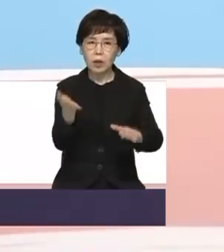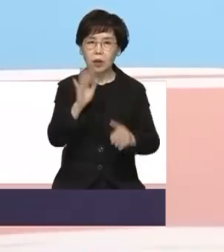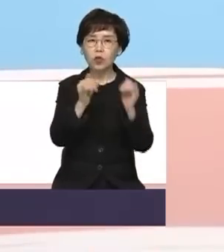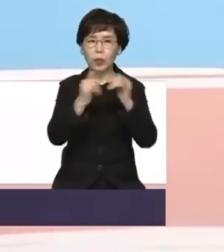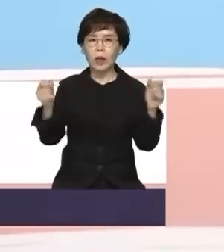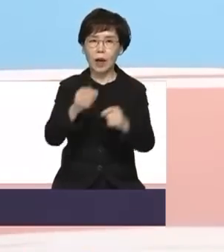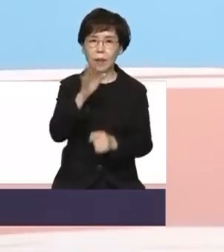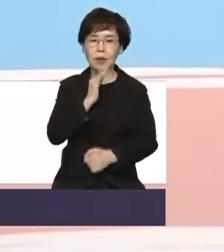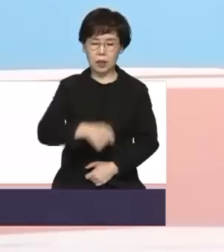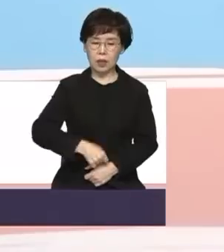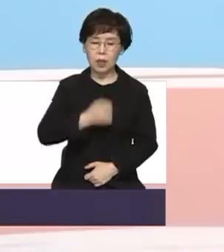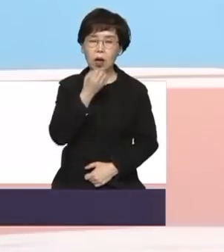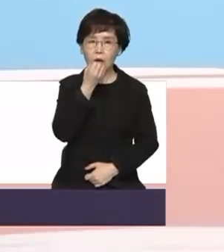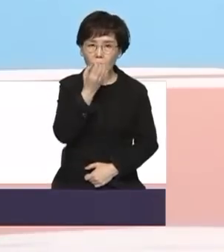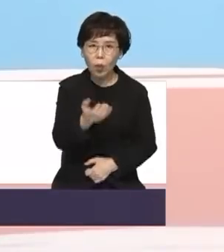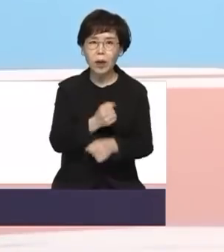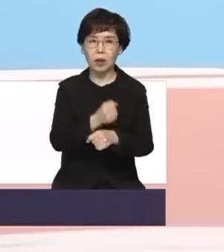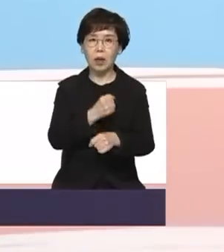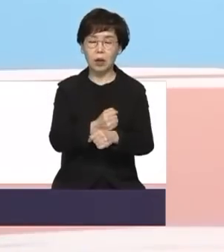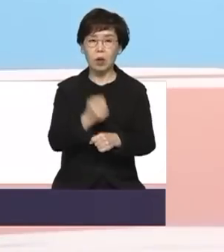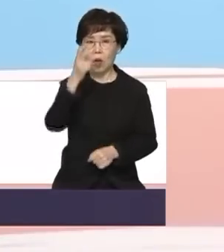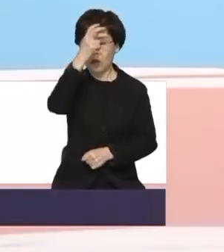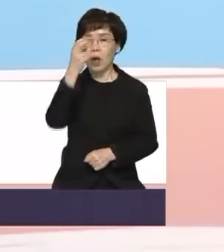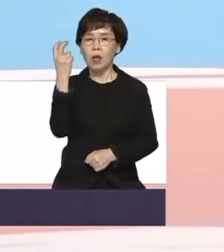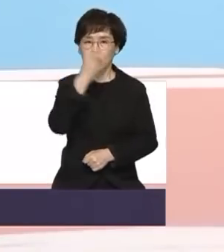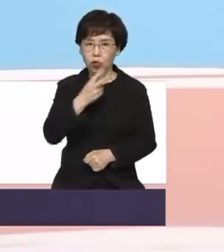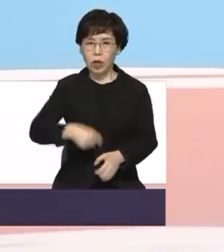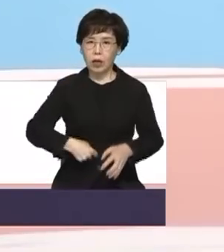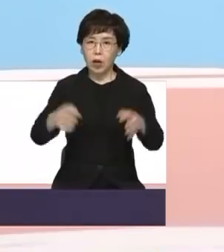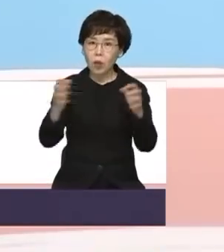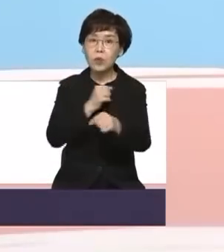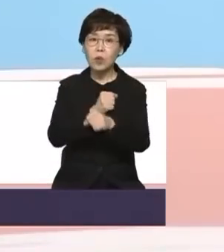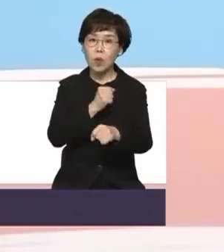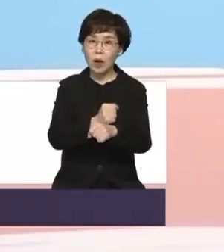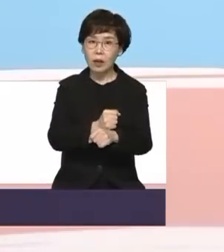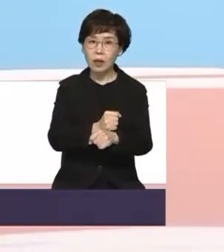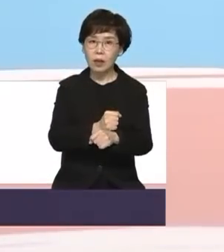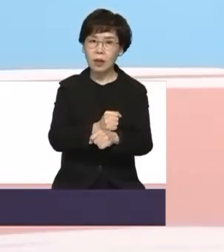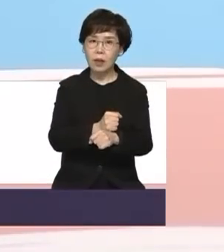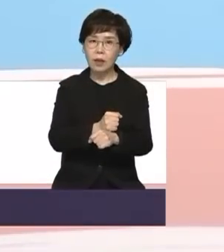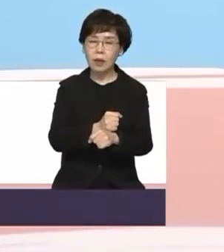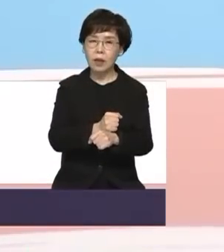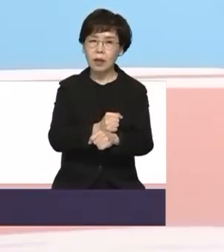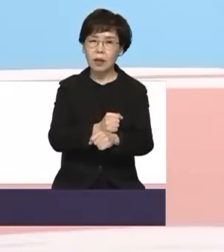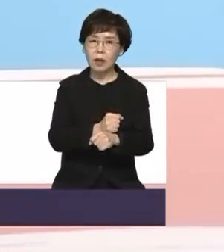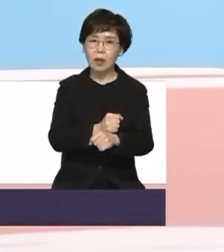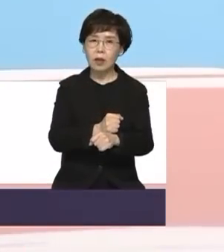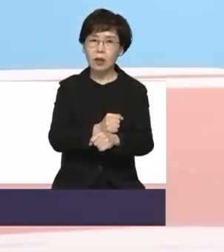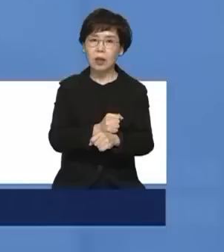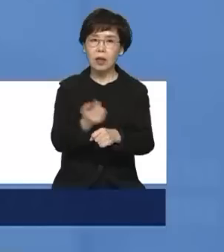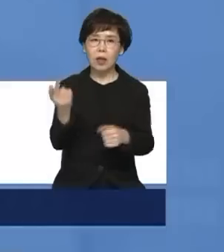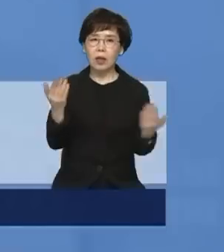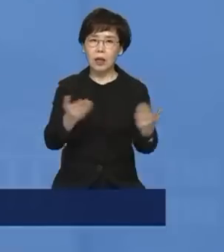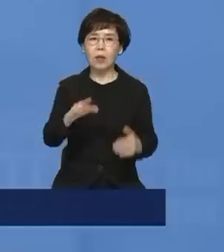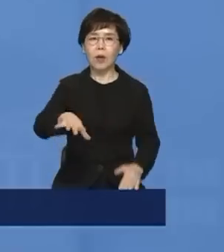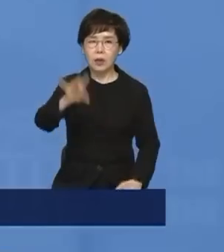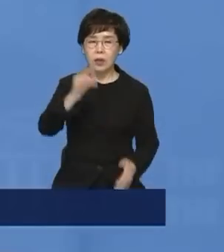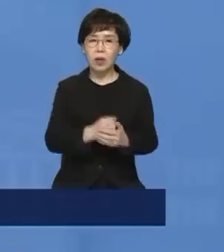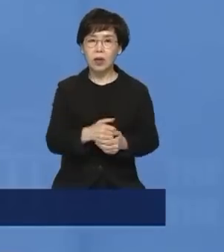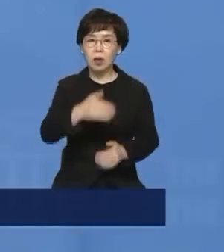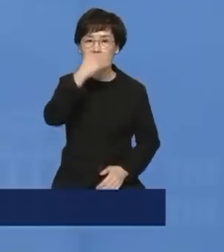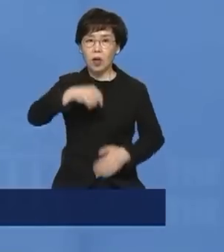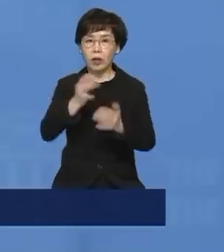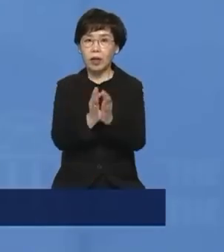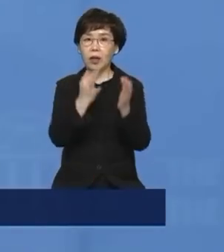국민 앞에 진실을 고백하고 검찰 수사에 협조하는 것만이 협조하는 것이 우선임을.